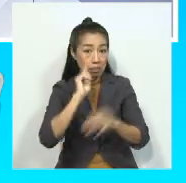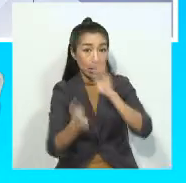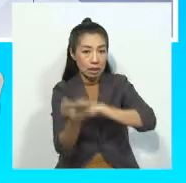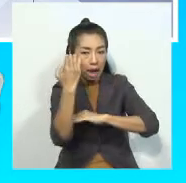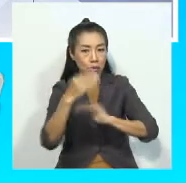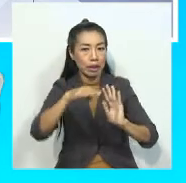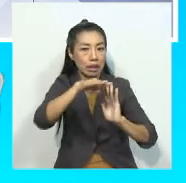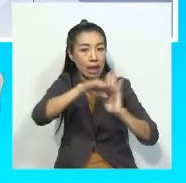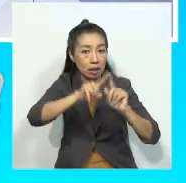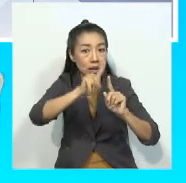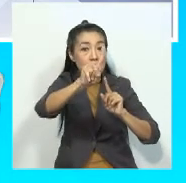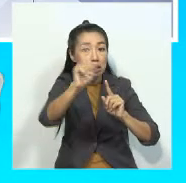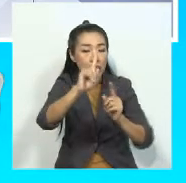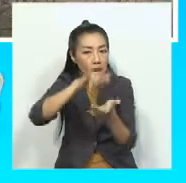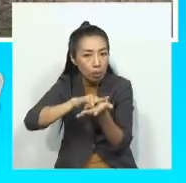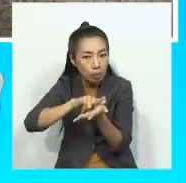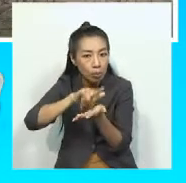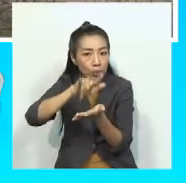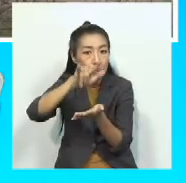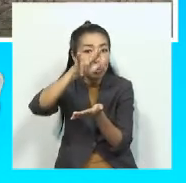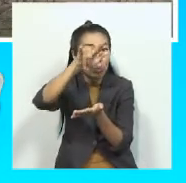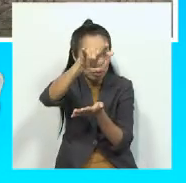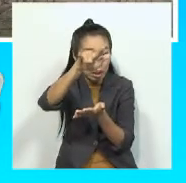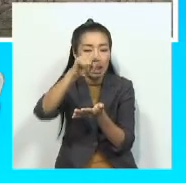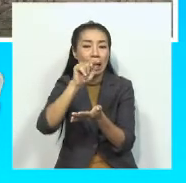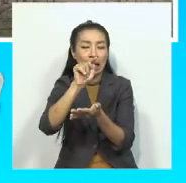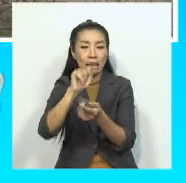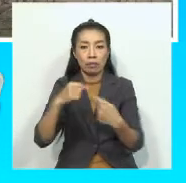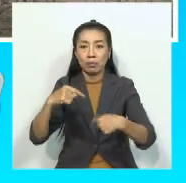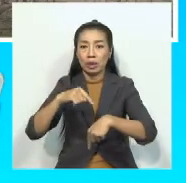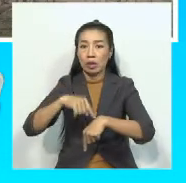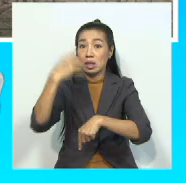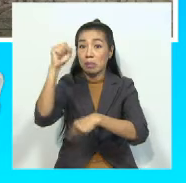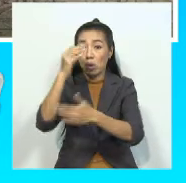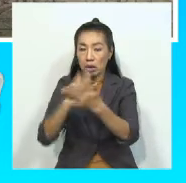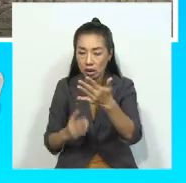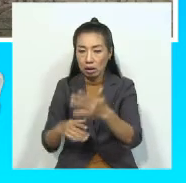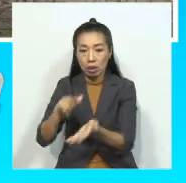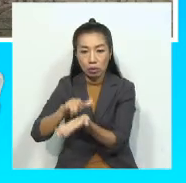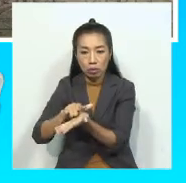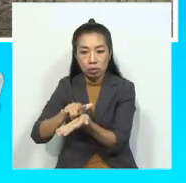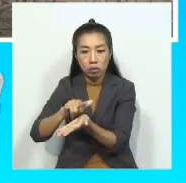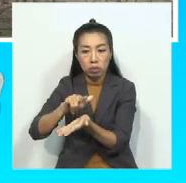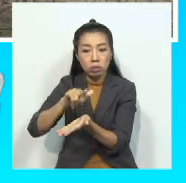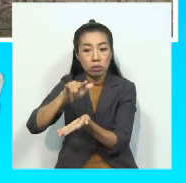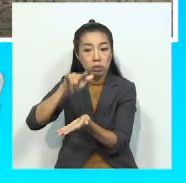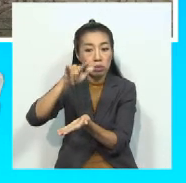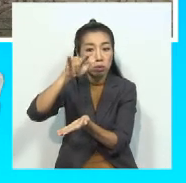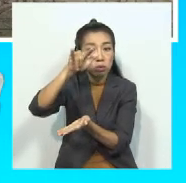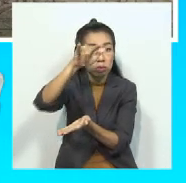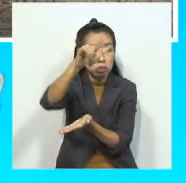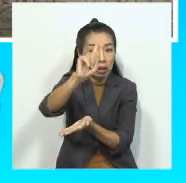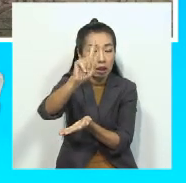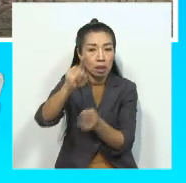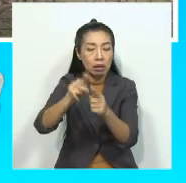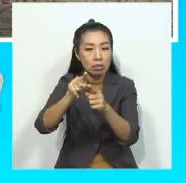ไปปฏิบัติการในขั้นตอนที่1นะครับวันนี้โดยที่เมื่อตอน10โมงครึ่งได้ขึ้นบินไปปฏิบัติการโดยไป